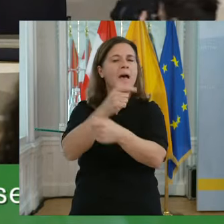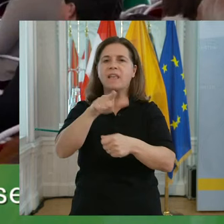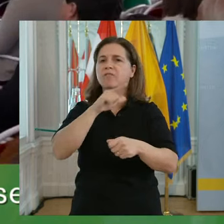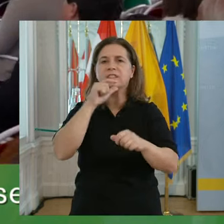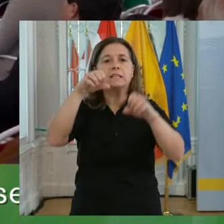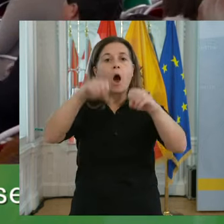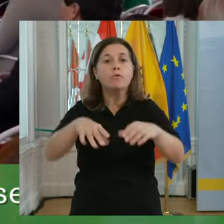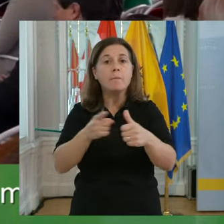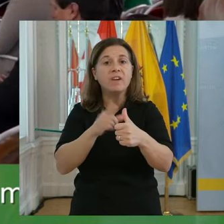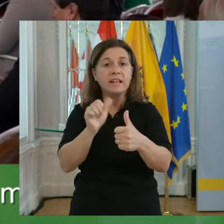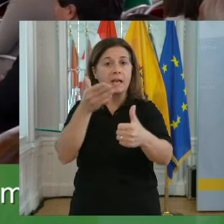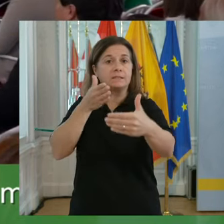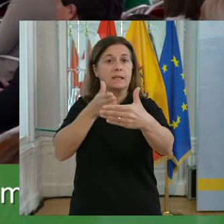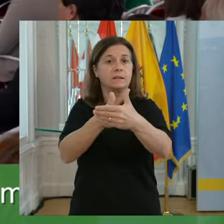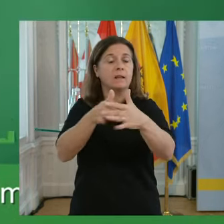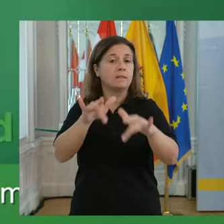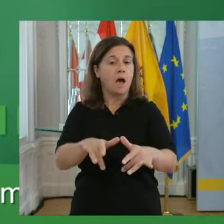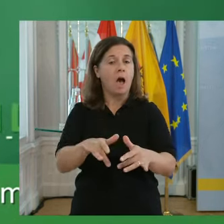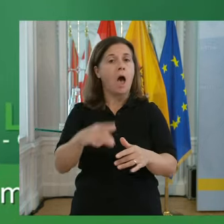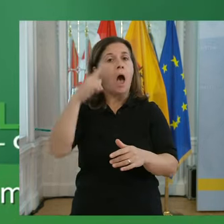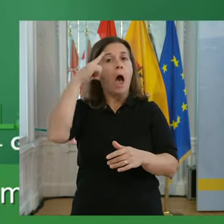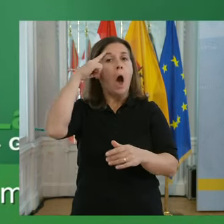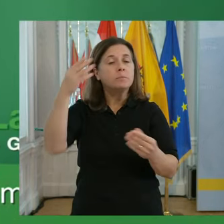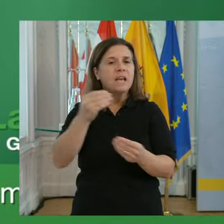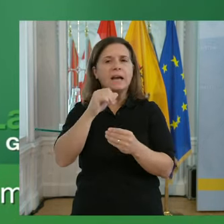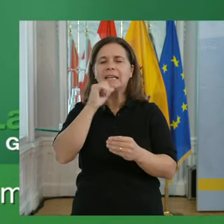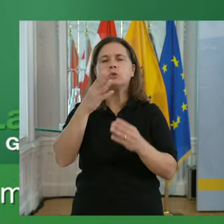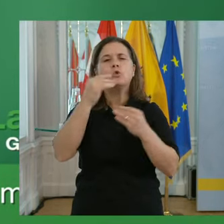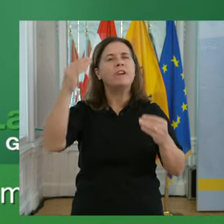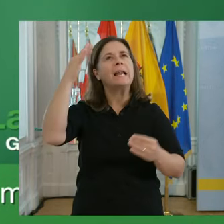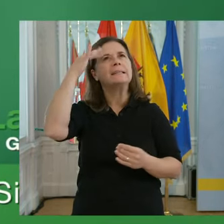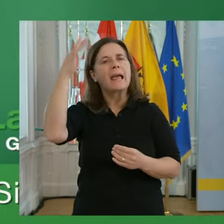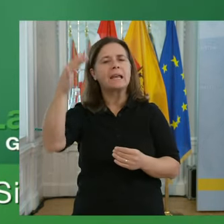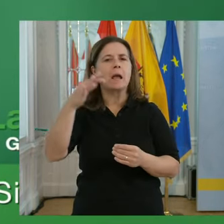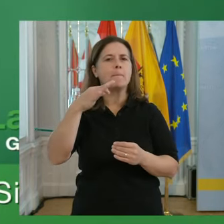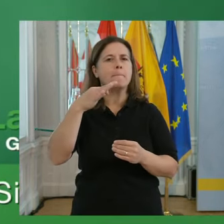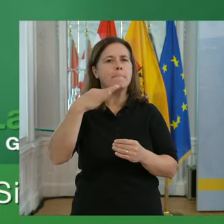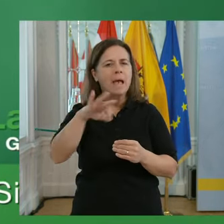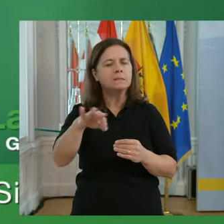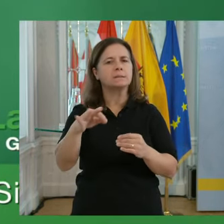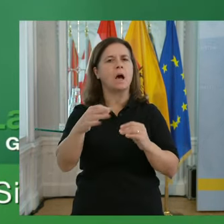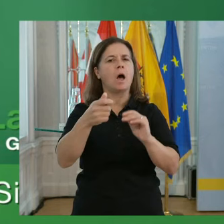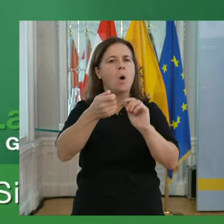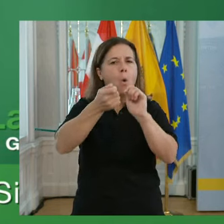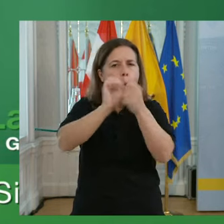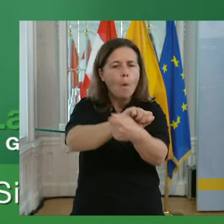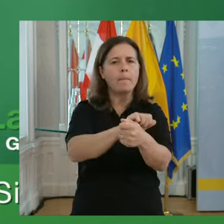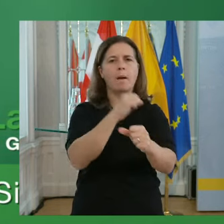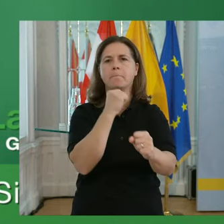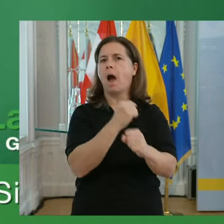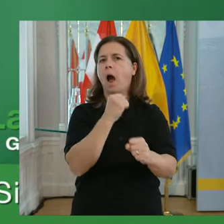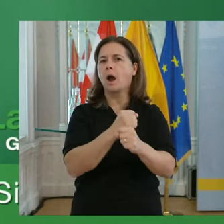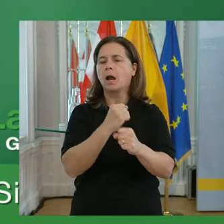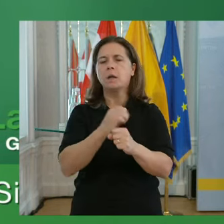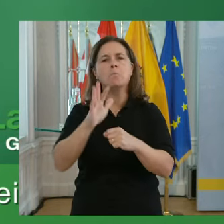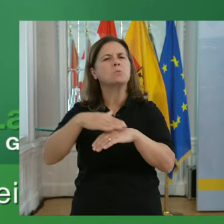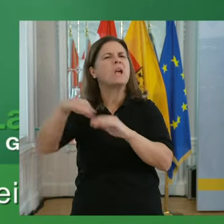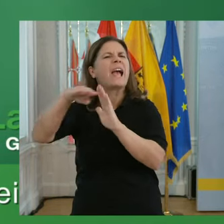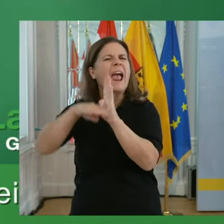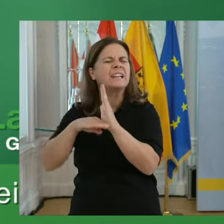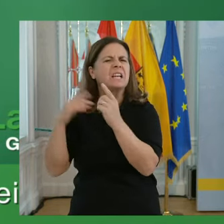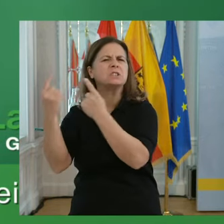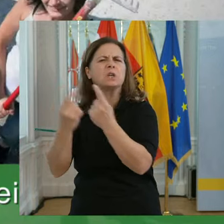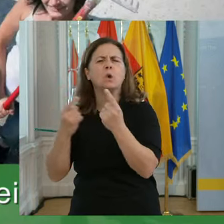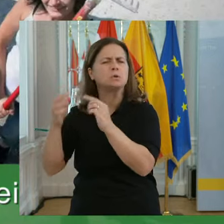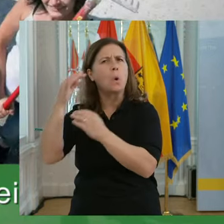die ersten Hindernisse kommen. Kernbotschaft ist, du musst jetzt viel im Kopf denken, was könnte es sein, wie schaut die rechtliche Situation aus. Das